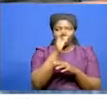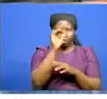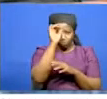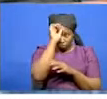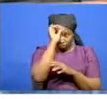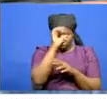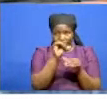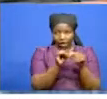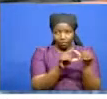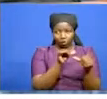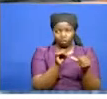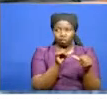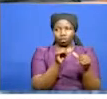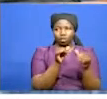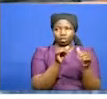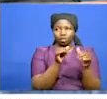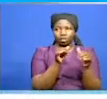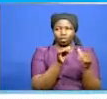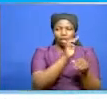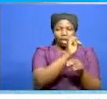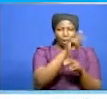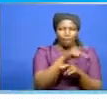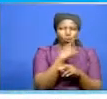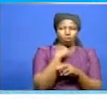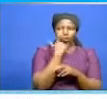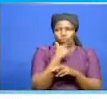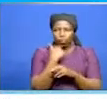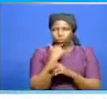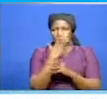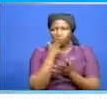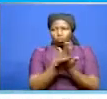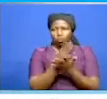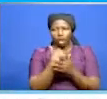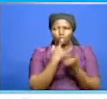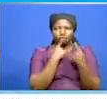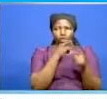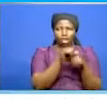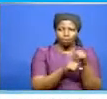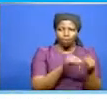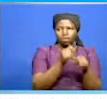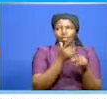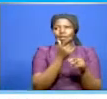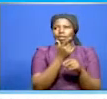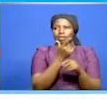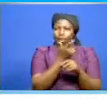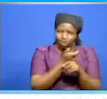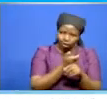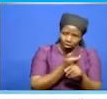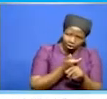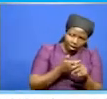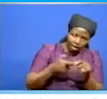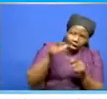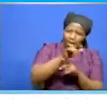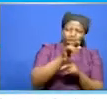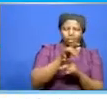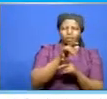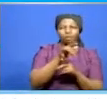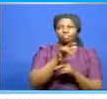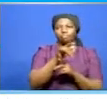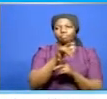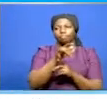na wabunge ambao wameweza kuzungumzia kuhusiana na kuongezwa kwa maeneo bunge, manufaa